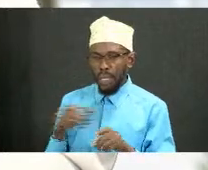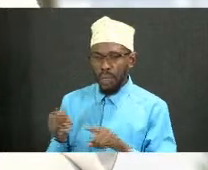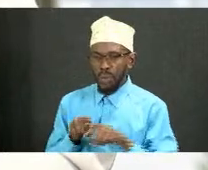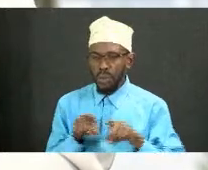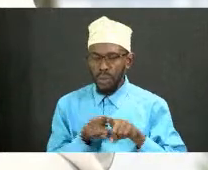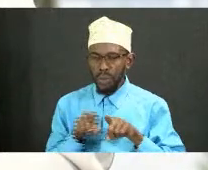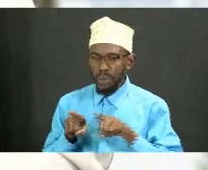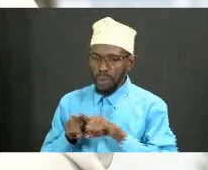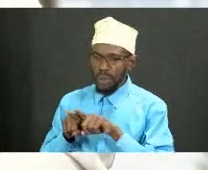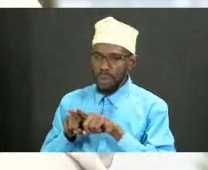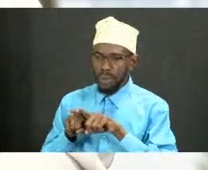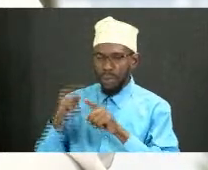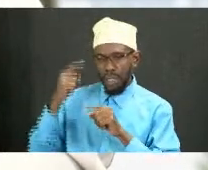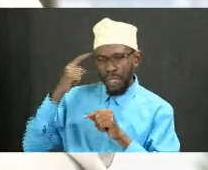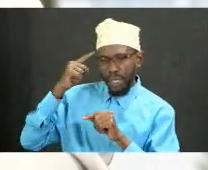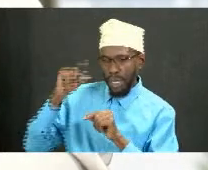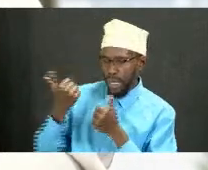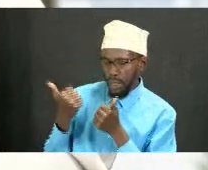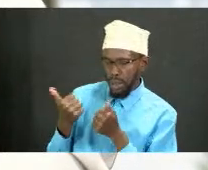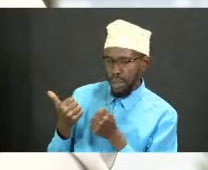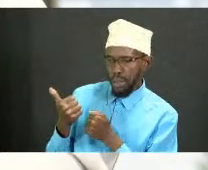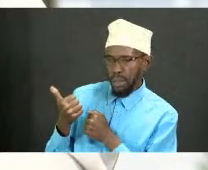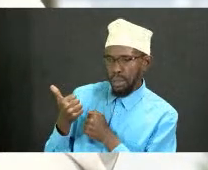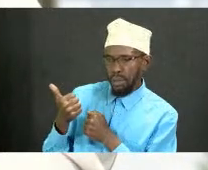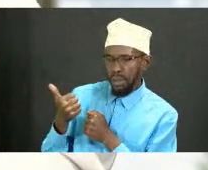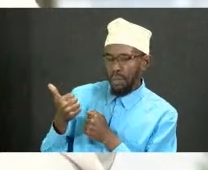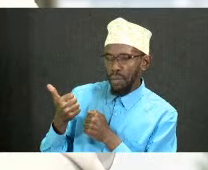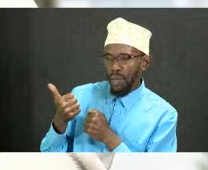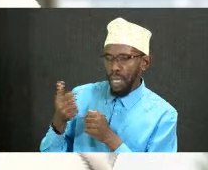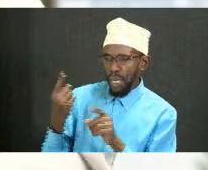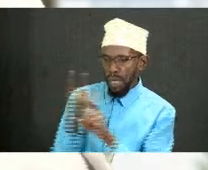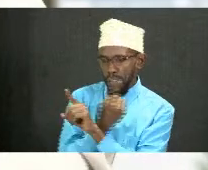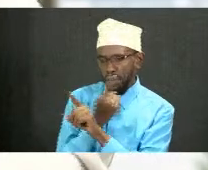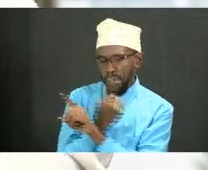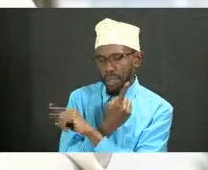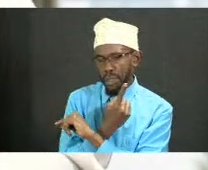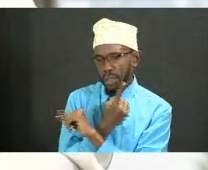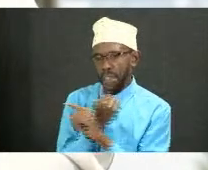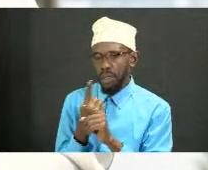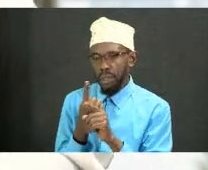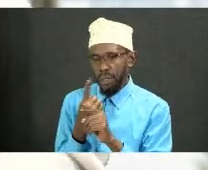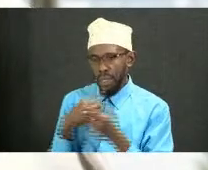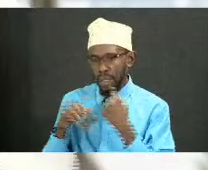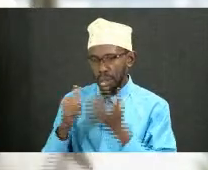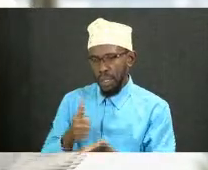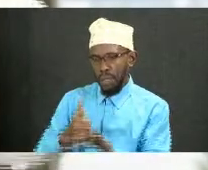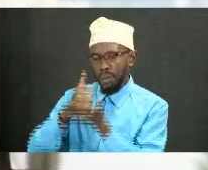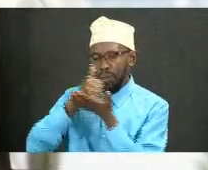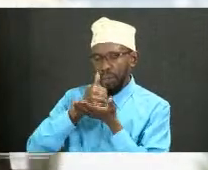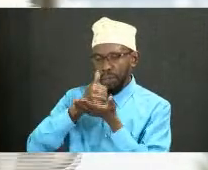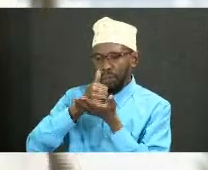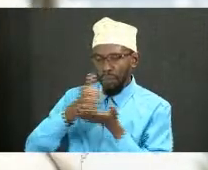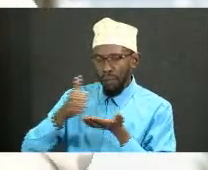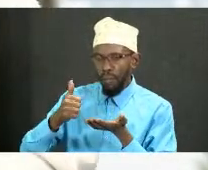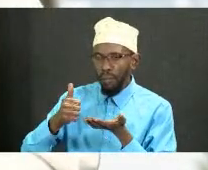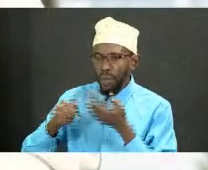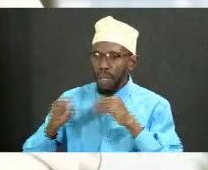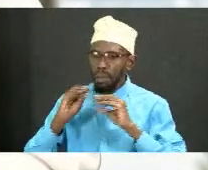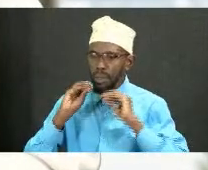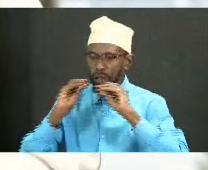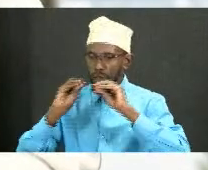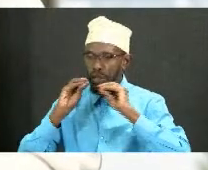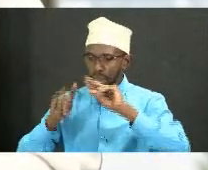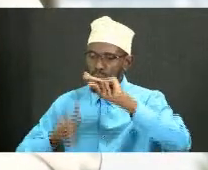katika ubunifu wanaweza kufikiria jambo lingine au huduma nyingine tofauti au mbadala ambayo itawasaidia. Na tukirudi katika